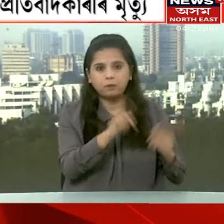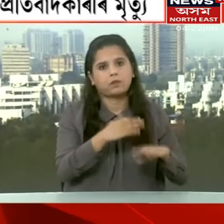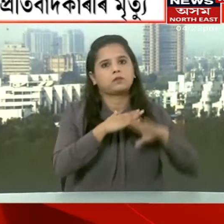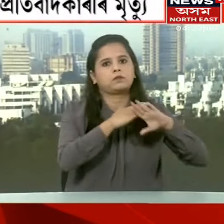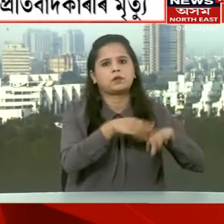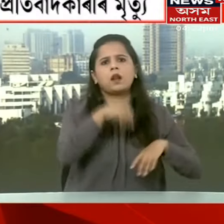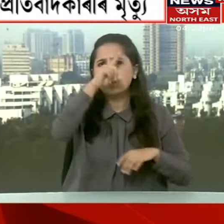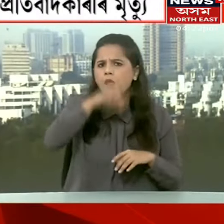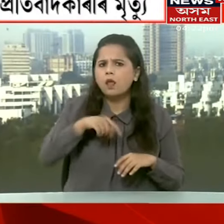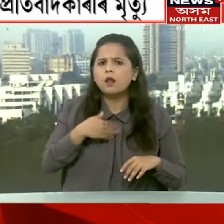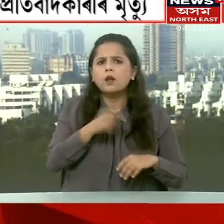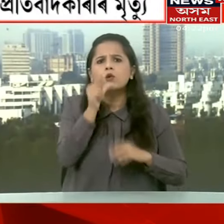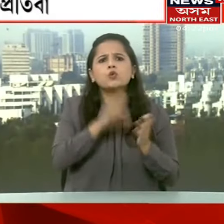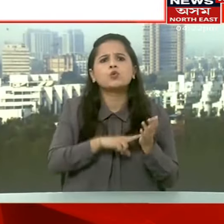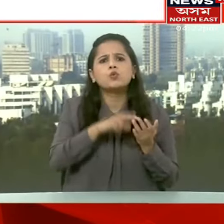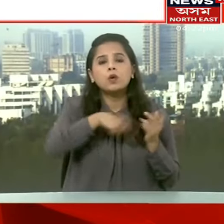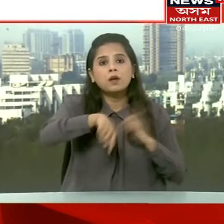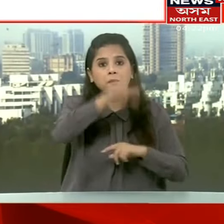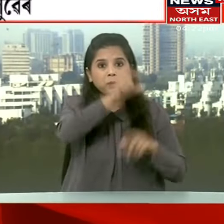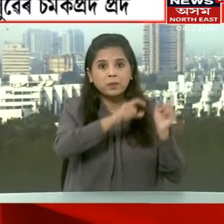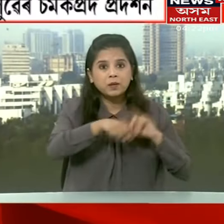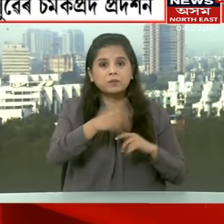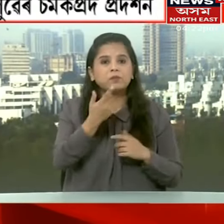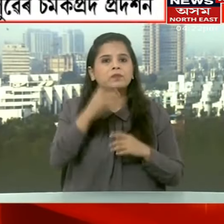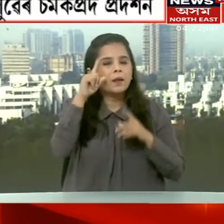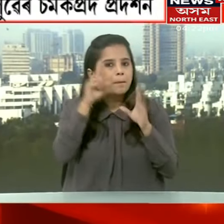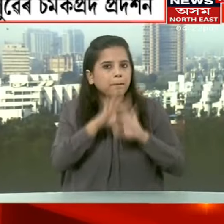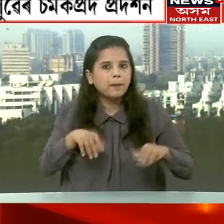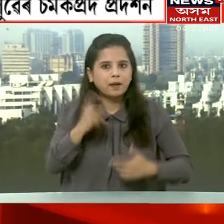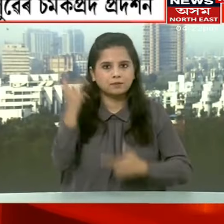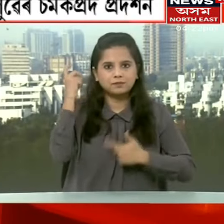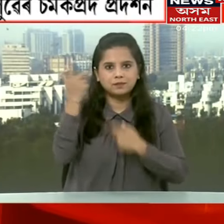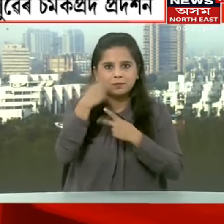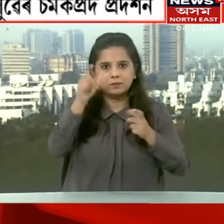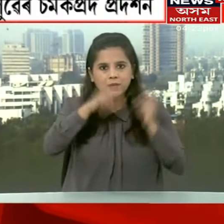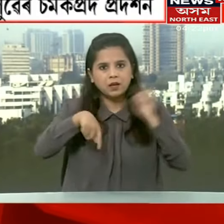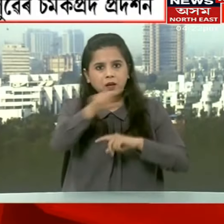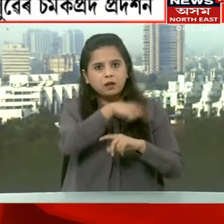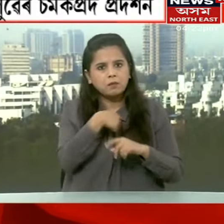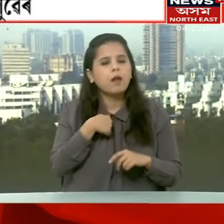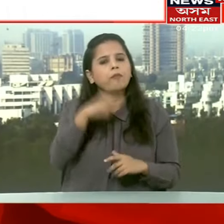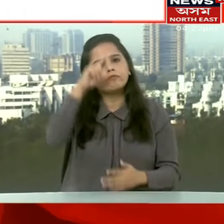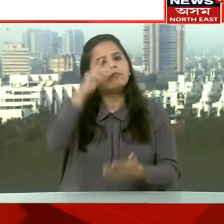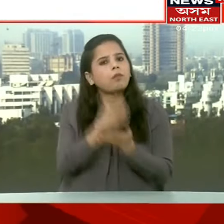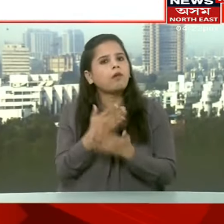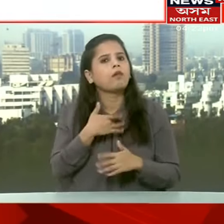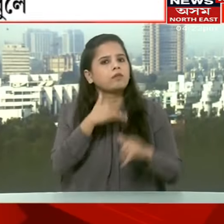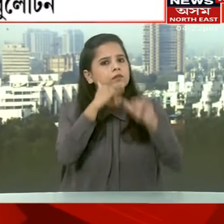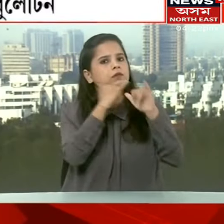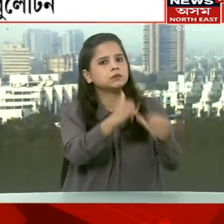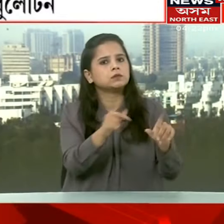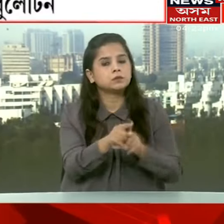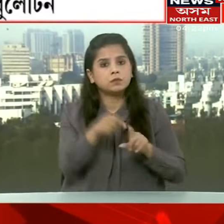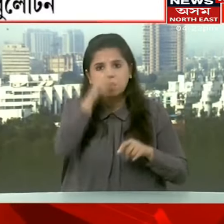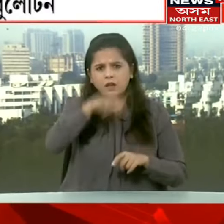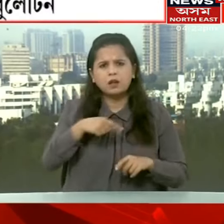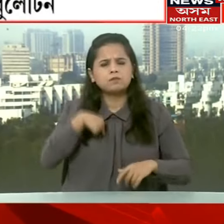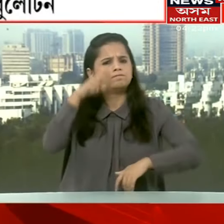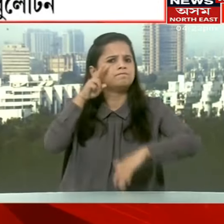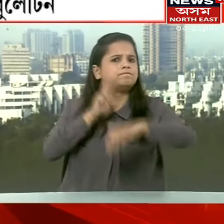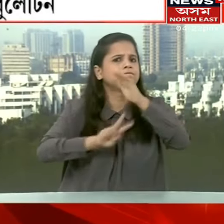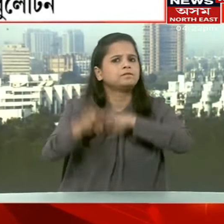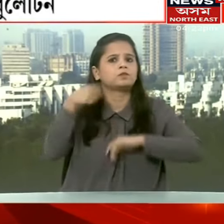भारत संयुक्त राष्ट्र शांति सैनिकों की सुरक्षा के निर्णय के क्रियान्वयन में विश्वास रखता है। उन्होंने कहा कि भारत के दृष्टिकोण